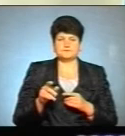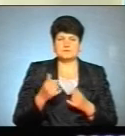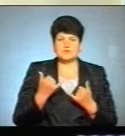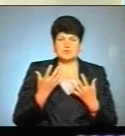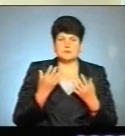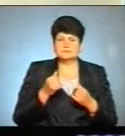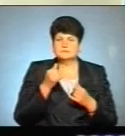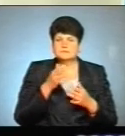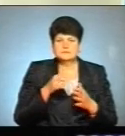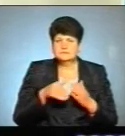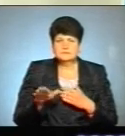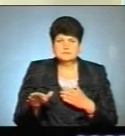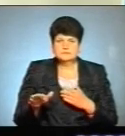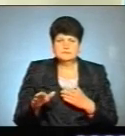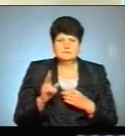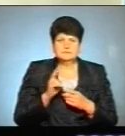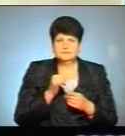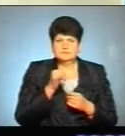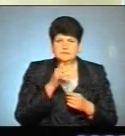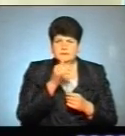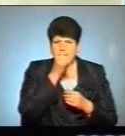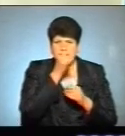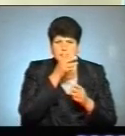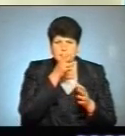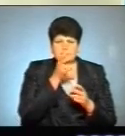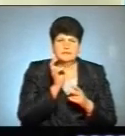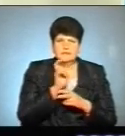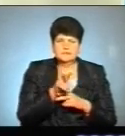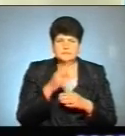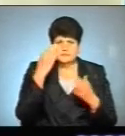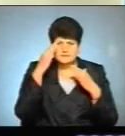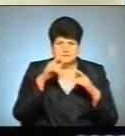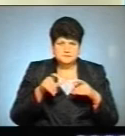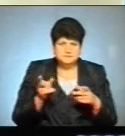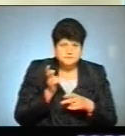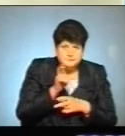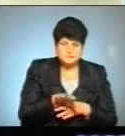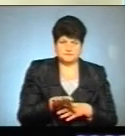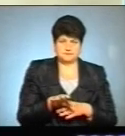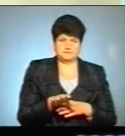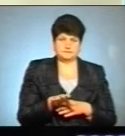не може відлучитися з закладу. І ніхто не може прийти відвідати сторонніх людей, посторонніх людей, цих